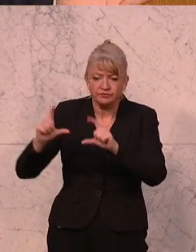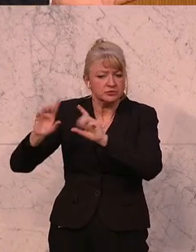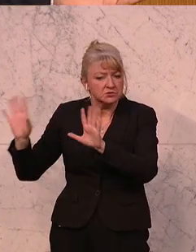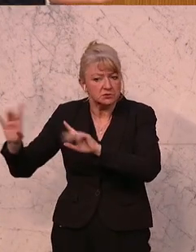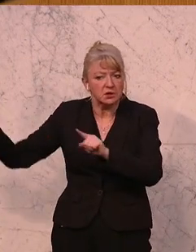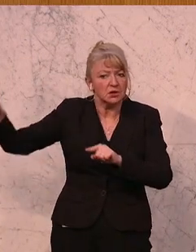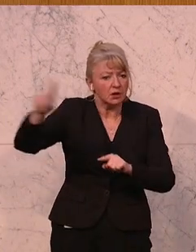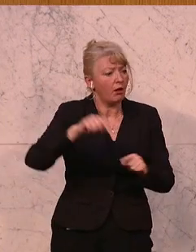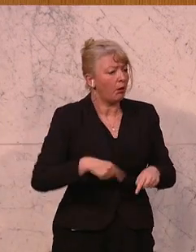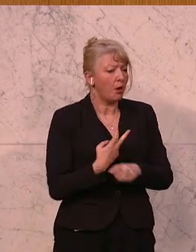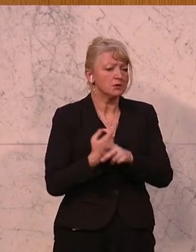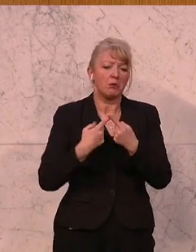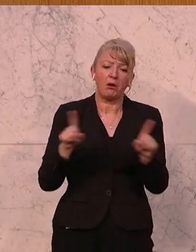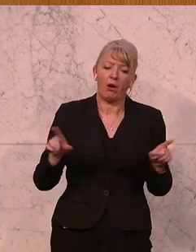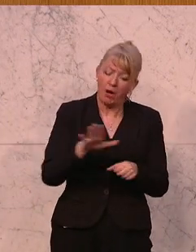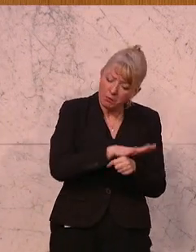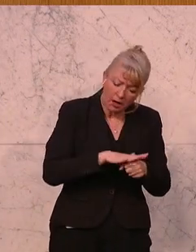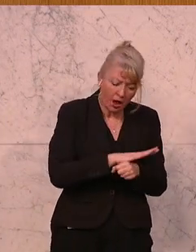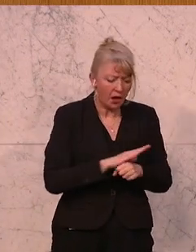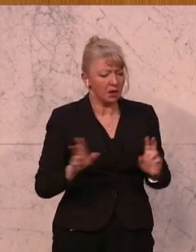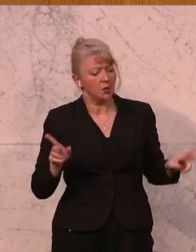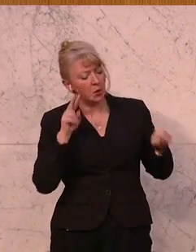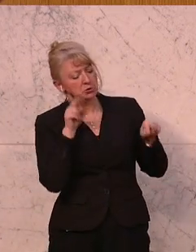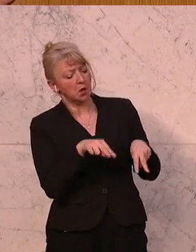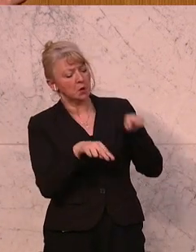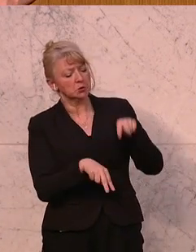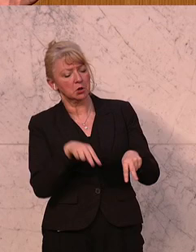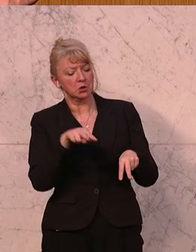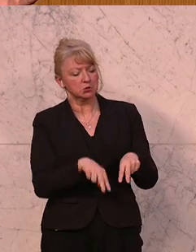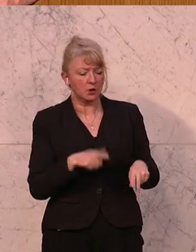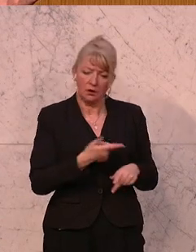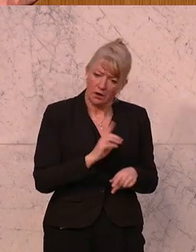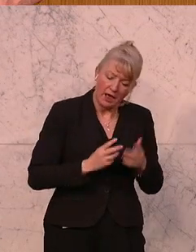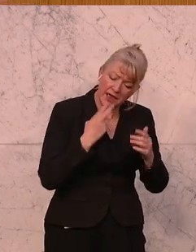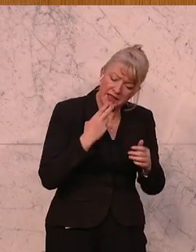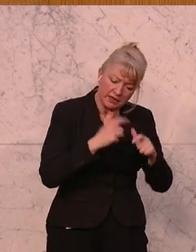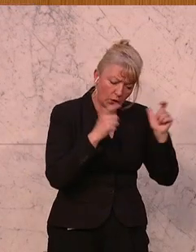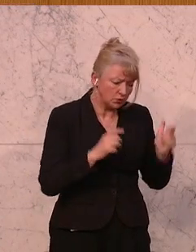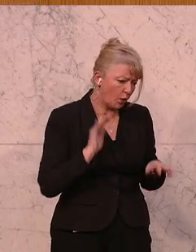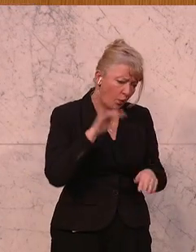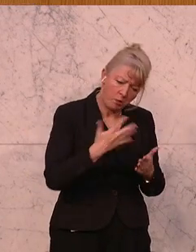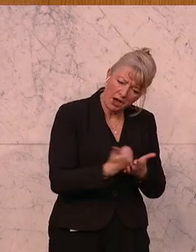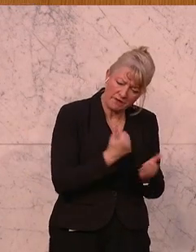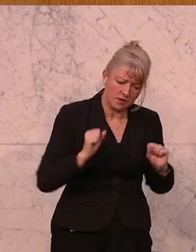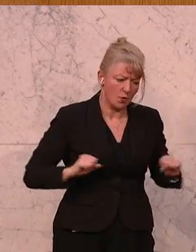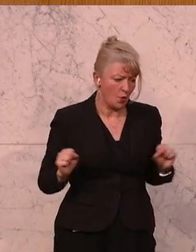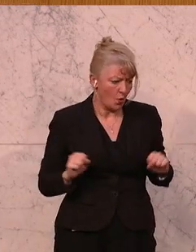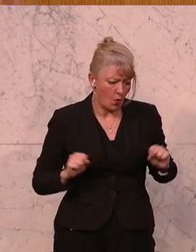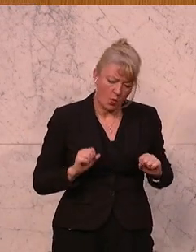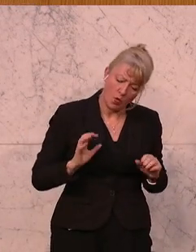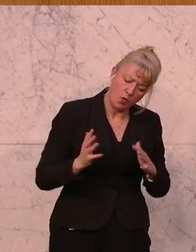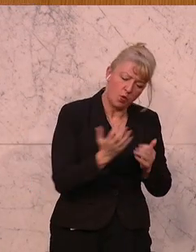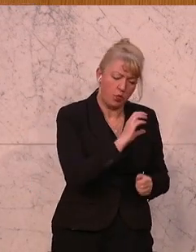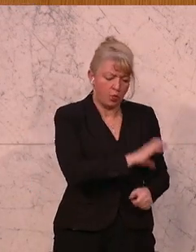in Österreich hat man in allen Bereichen zugesehen. Wir haben massive Übergewinne im Bereich der Energiekonzerne. Dort hat man dann auch nicht einmal abgeschöpft. Andere